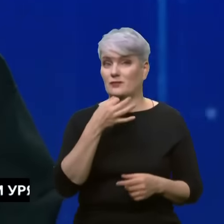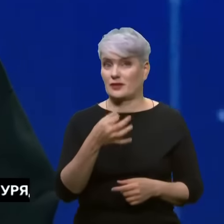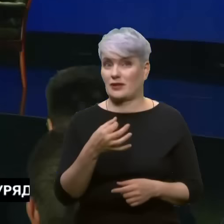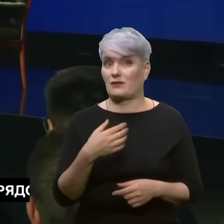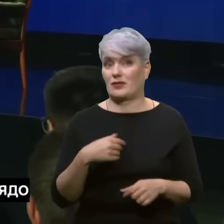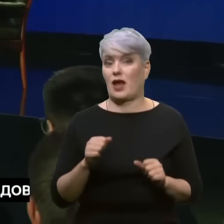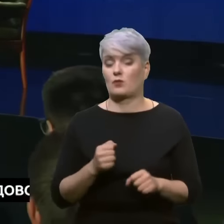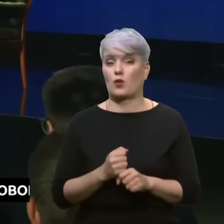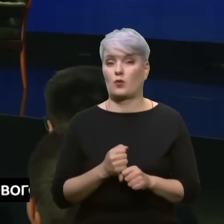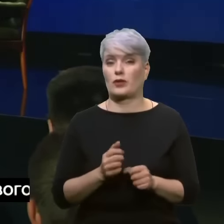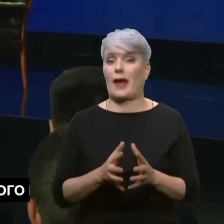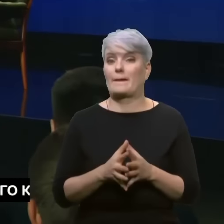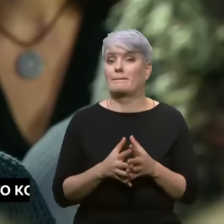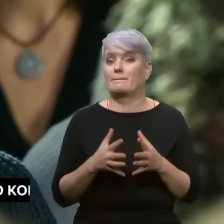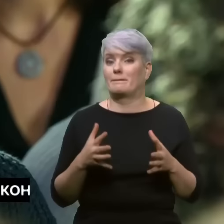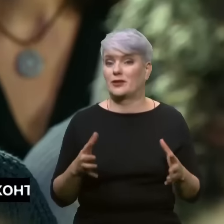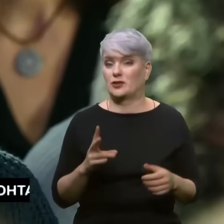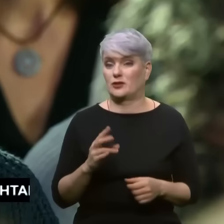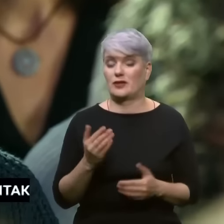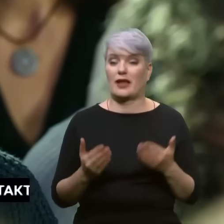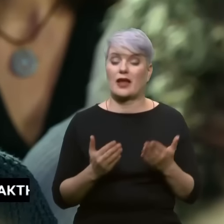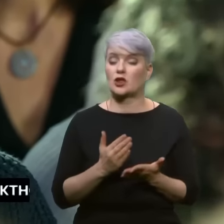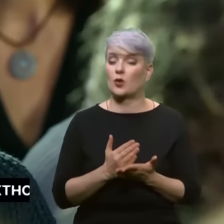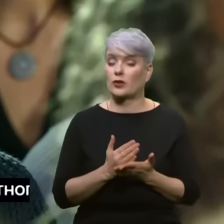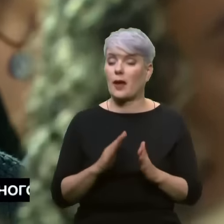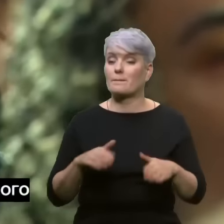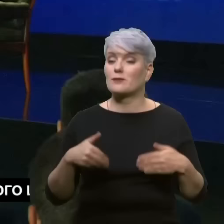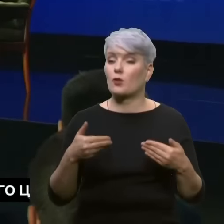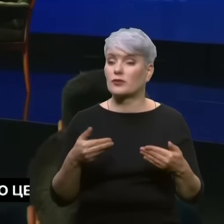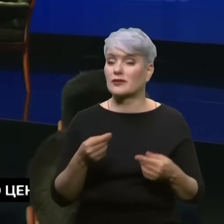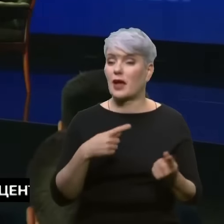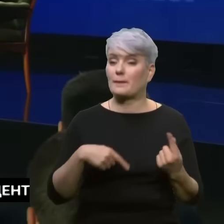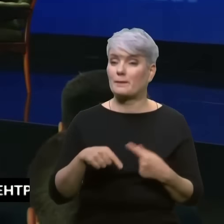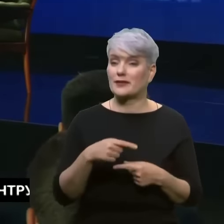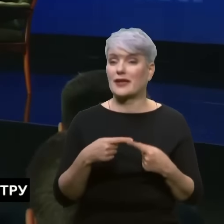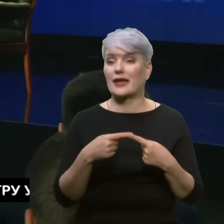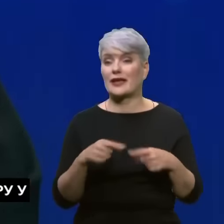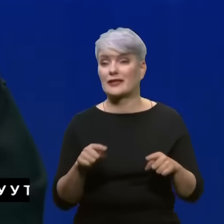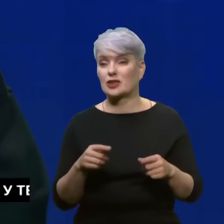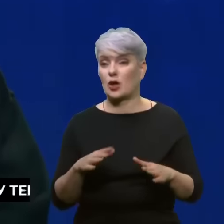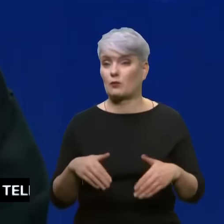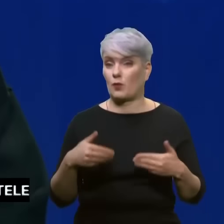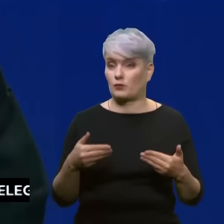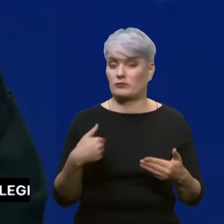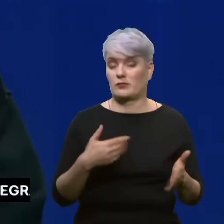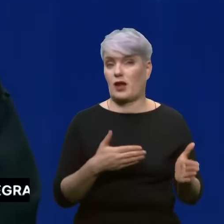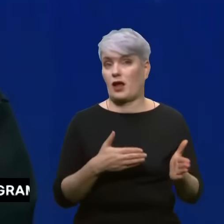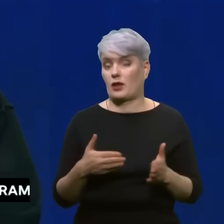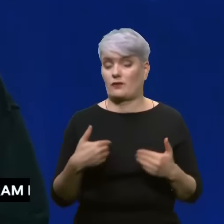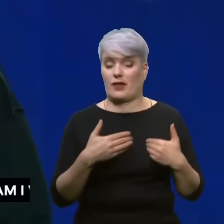зможу зробити. Більше поки що ні. Якщо є пропозиція від бізнесу, якісь інші пропозиції, я готовий,